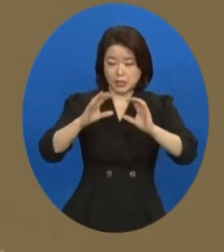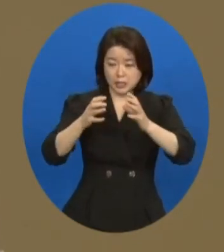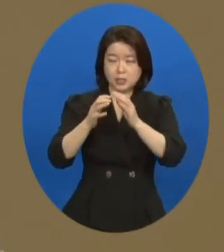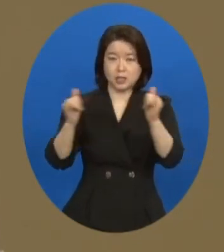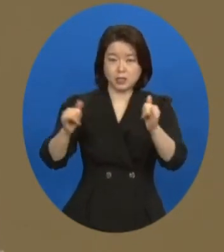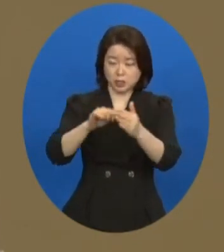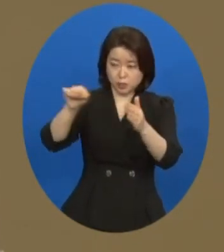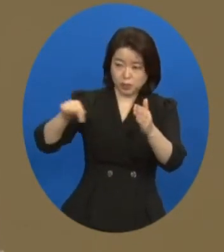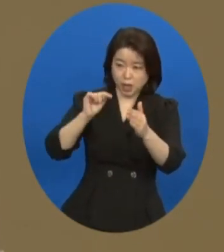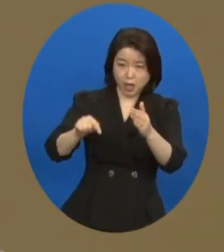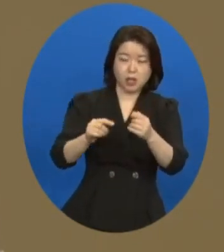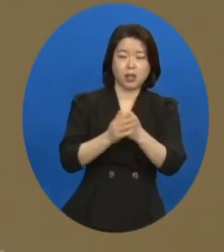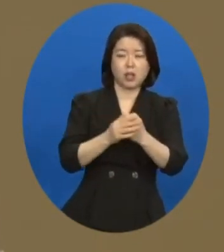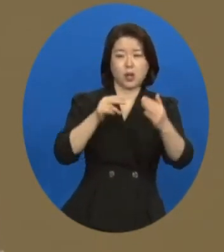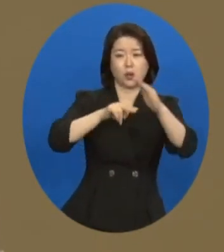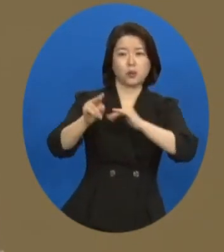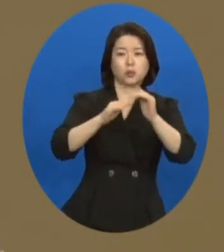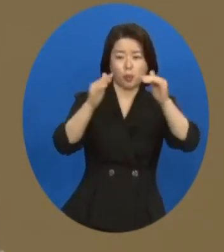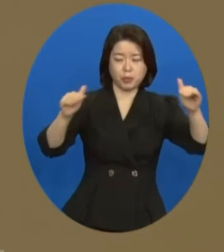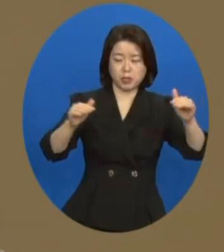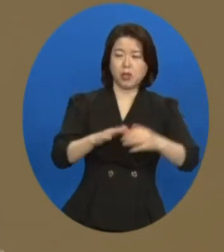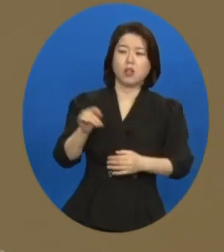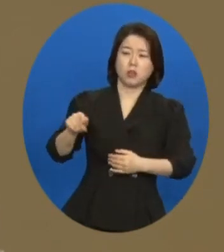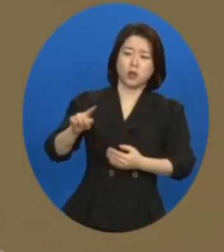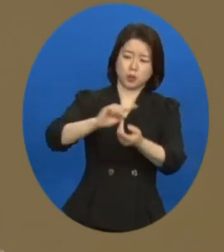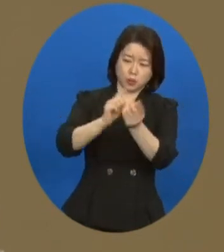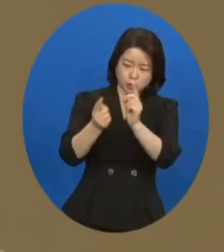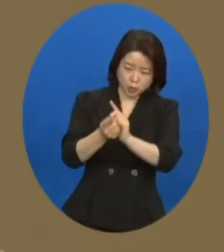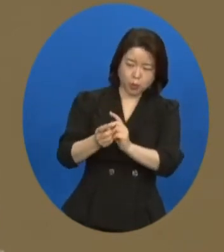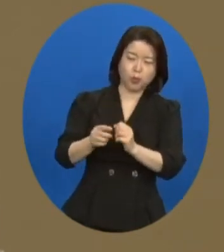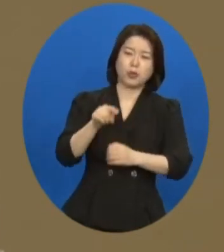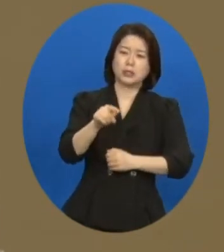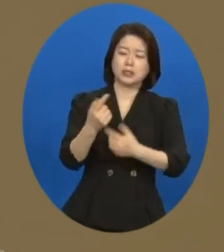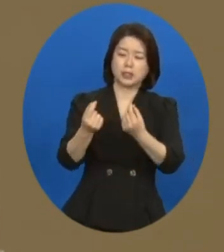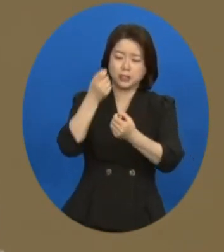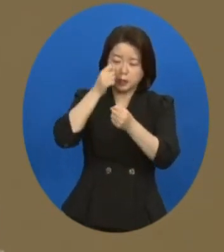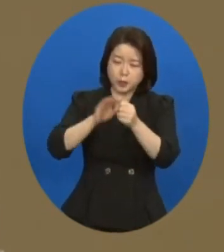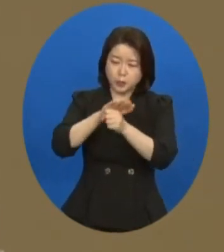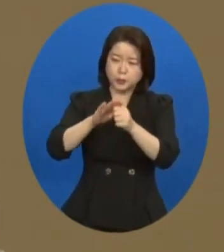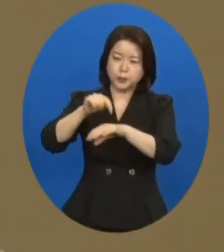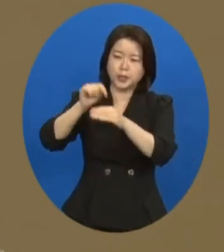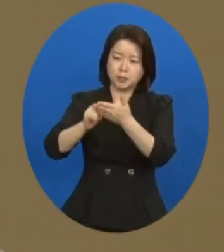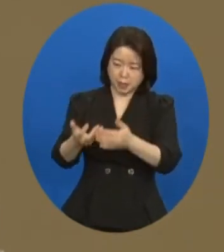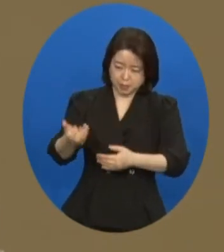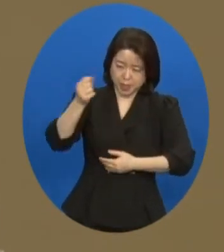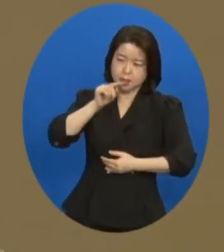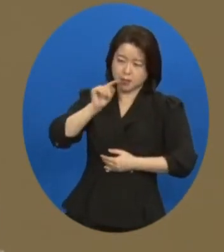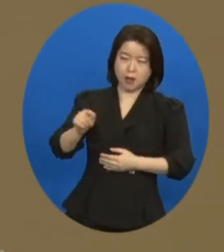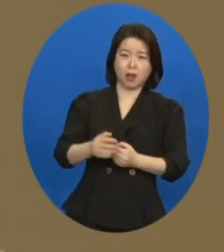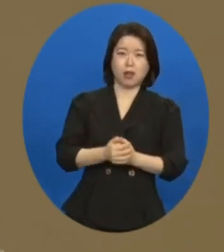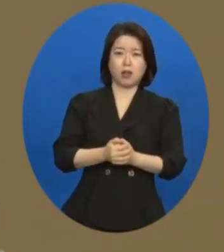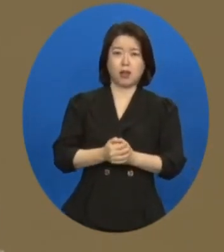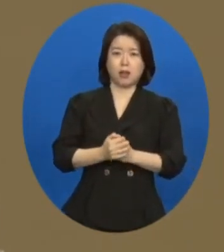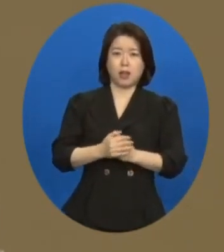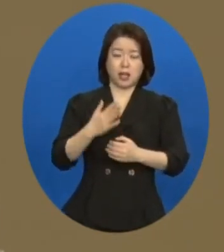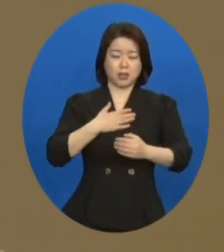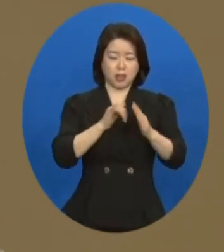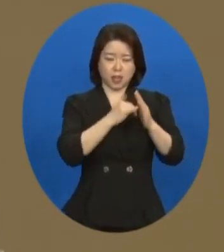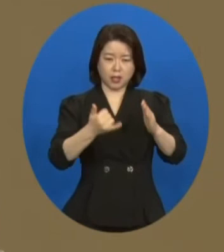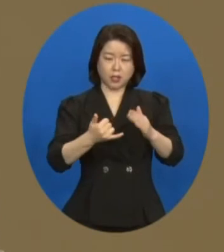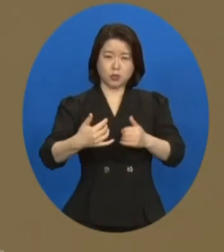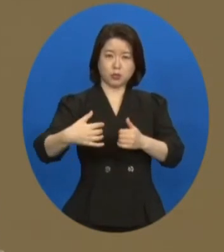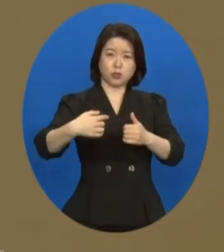안에 토피 성을 두고 너희도 서로를 향하여 그렇게 금 유리 역이라 가족을 죽인 살인자